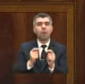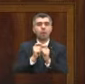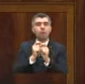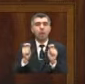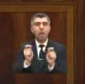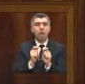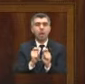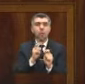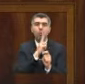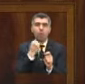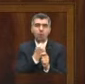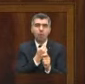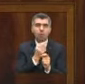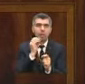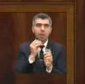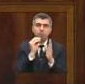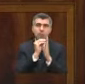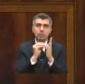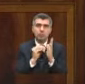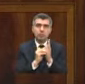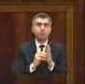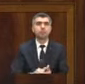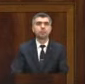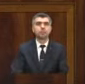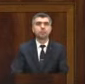الرسمية بعد بعدد من